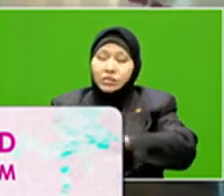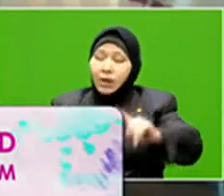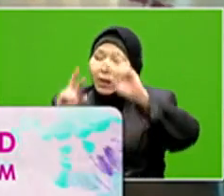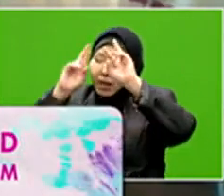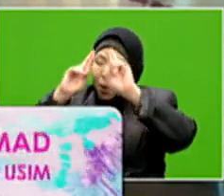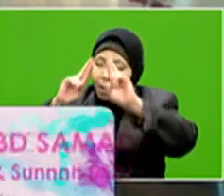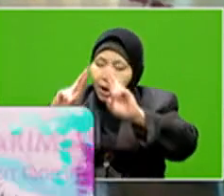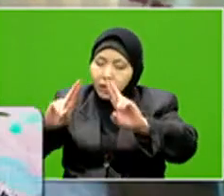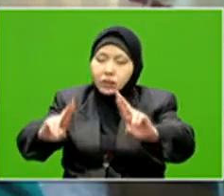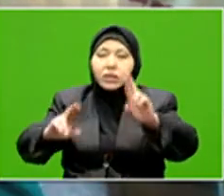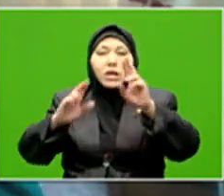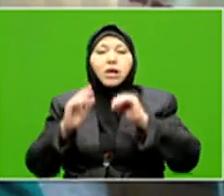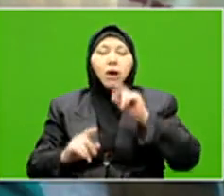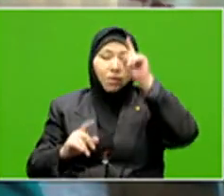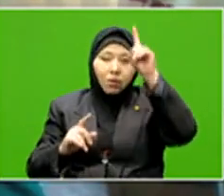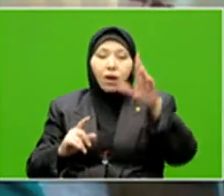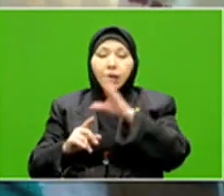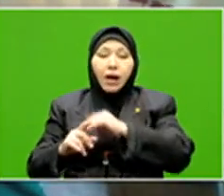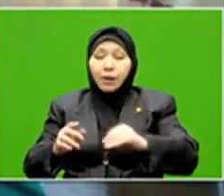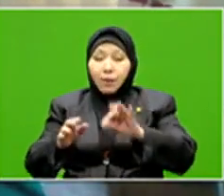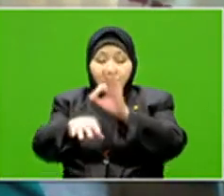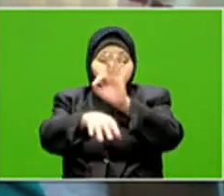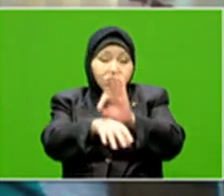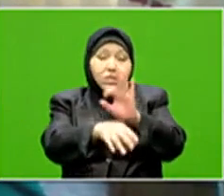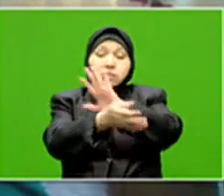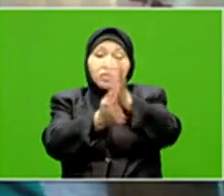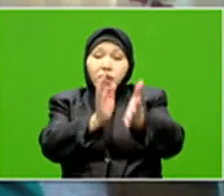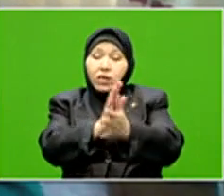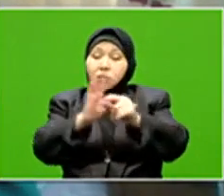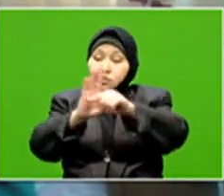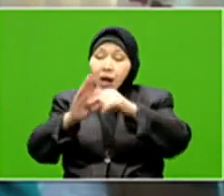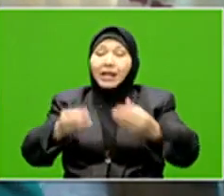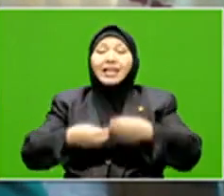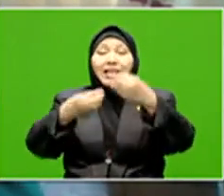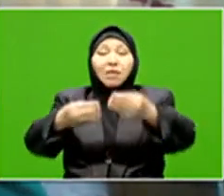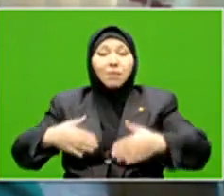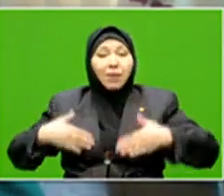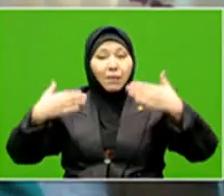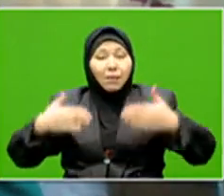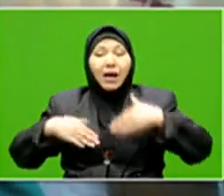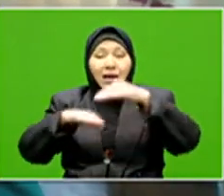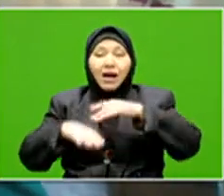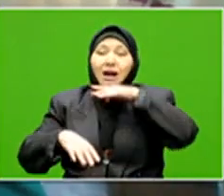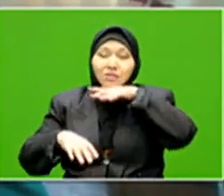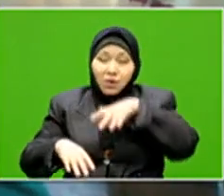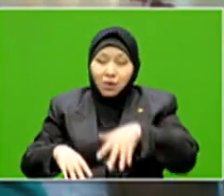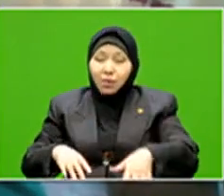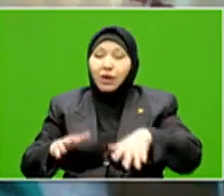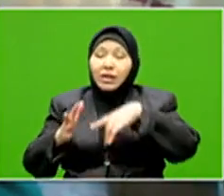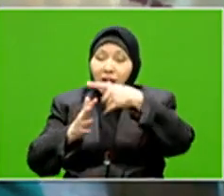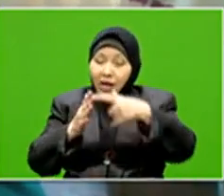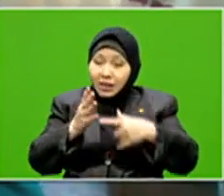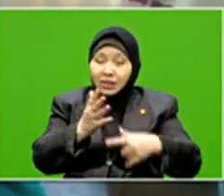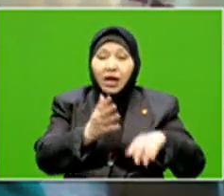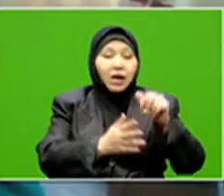sekalian, selain daripada ianya berfungsi sebagai surah yang memberikan kegembiraan kepada Nabi sallallahu alaihi wasallam, antara pimpinan